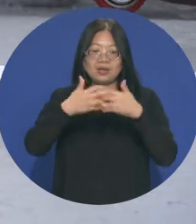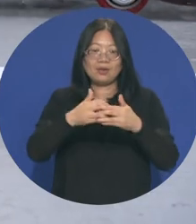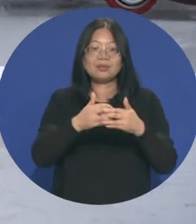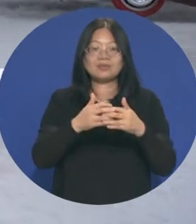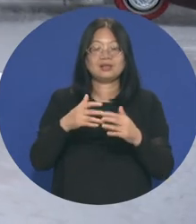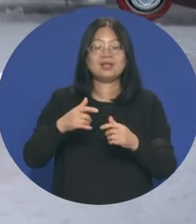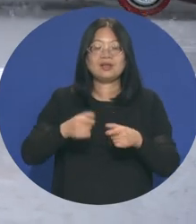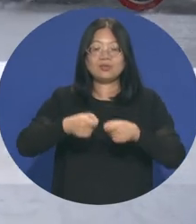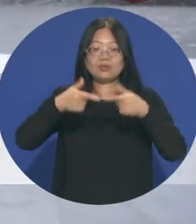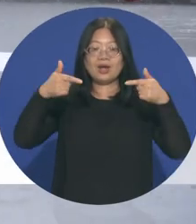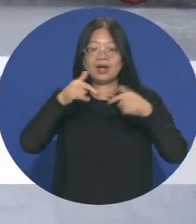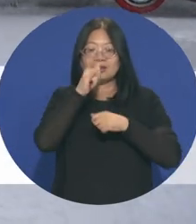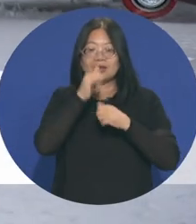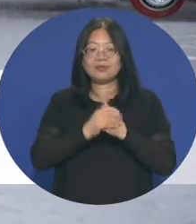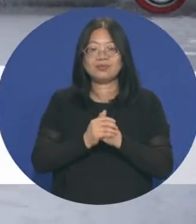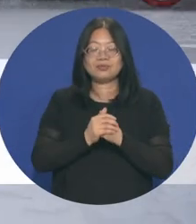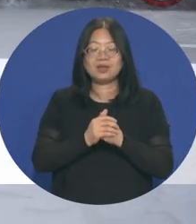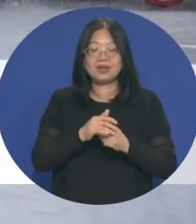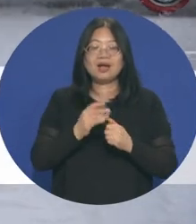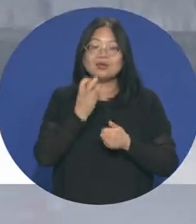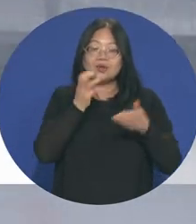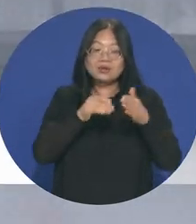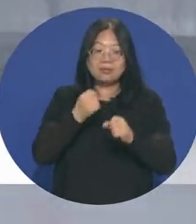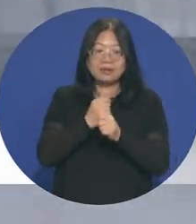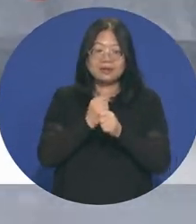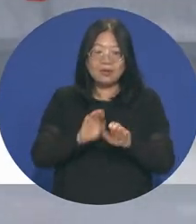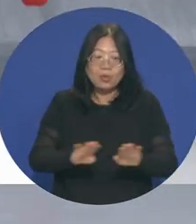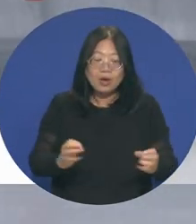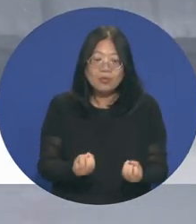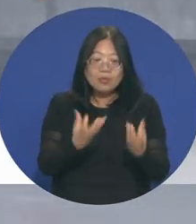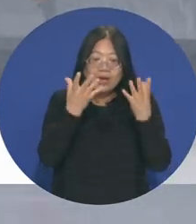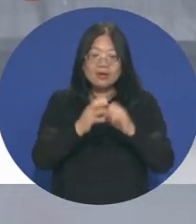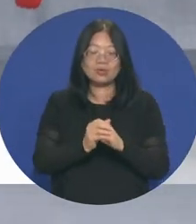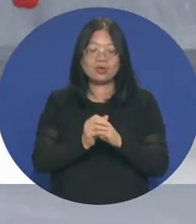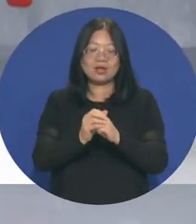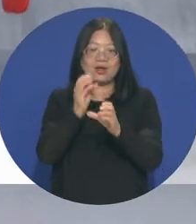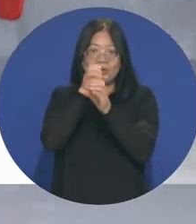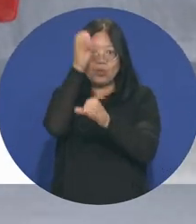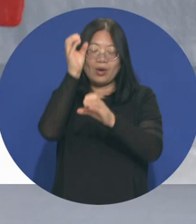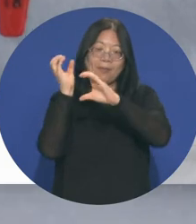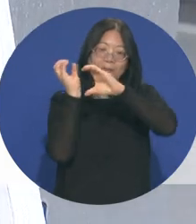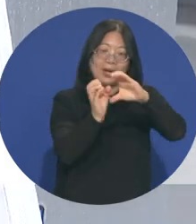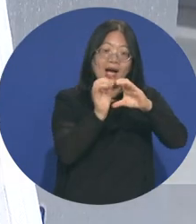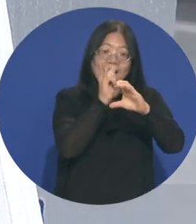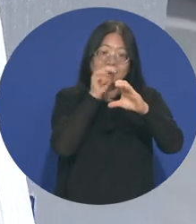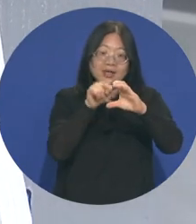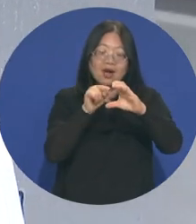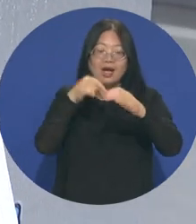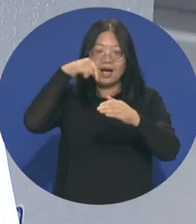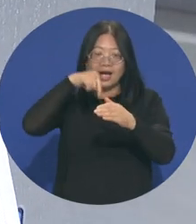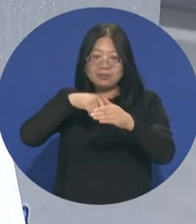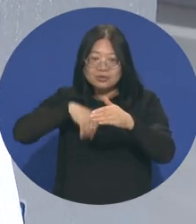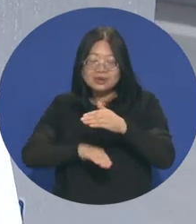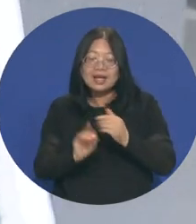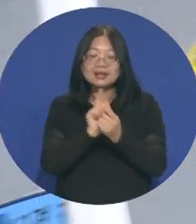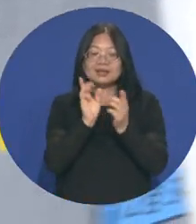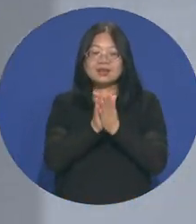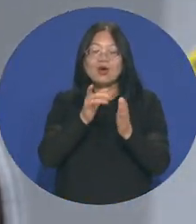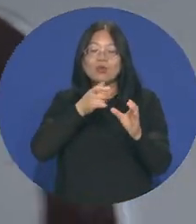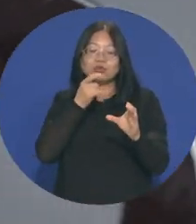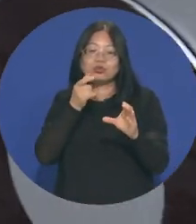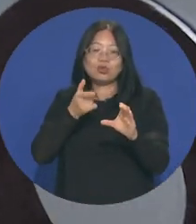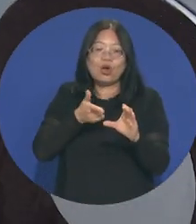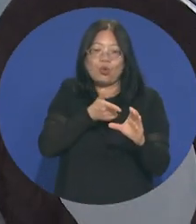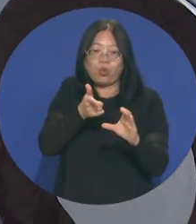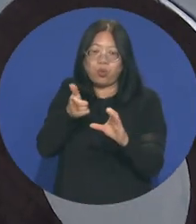강화해 왔습니다. 특히 도에서 자체 제작한 상방향 방사장치와 돌파관창은 차량 하부와 실내에 직접